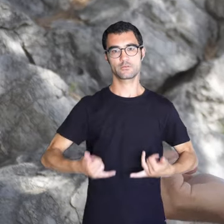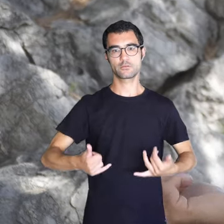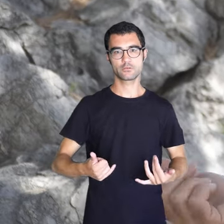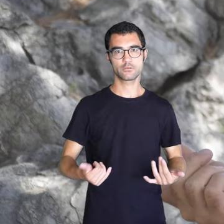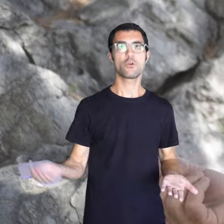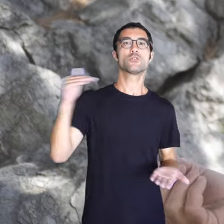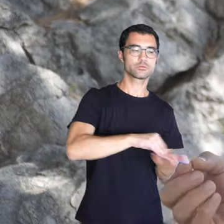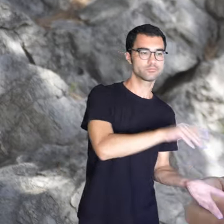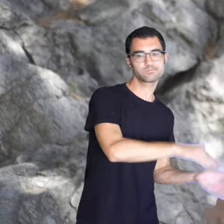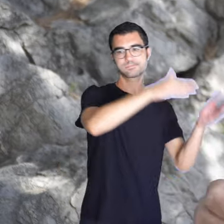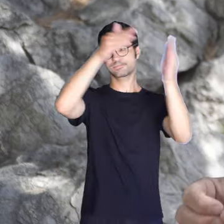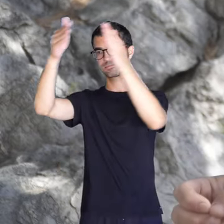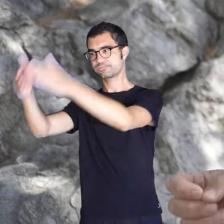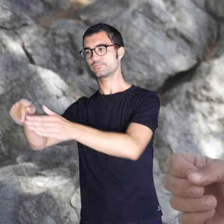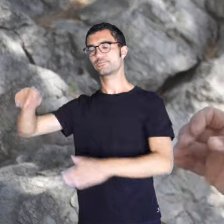de vora la base.